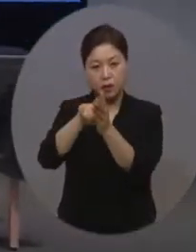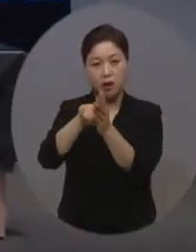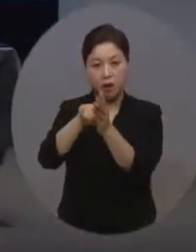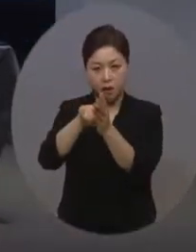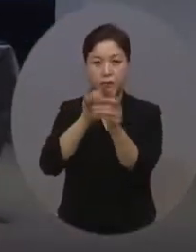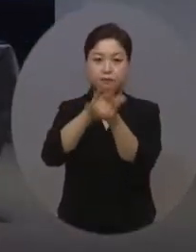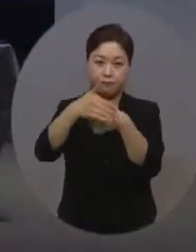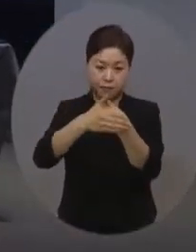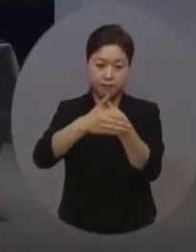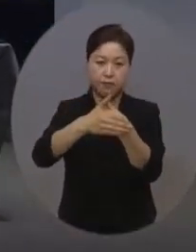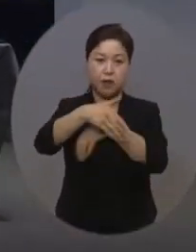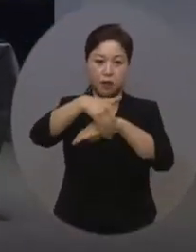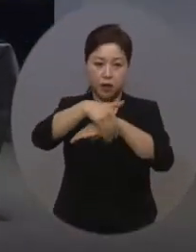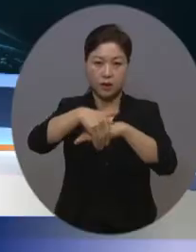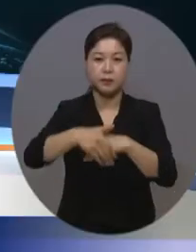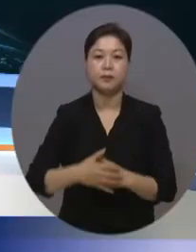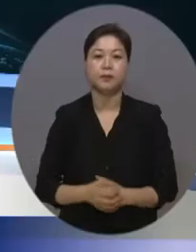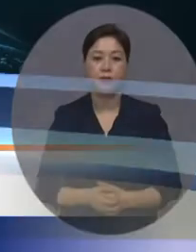예정입니다.